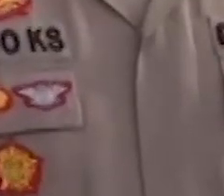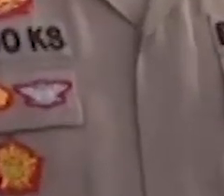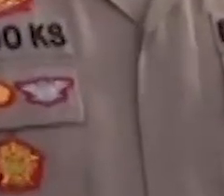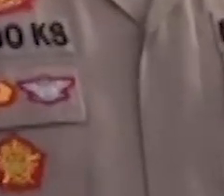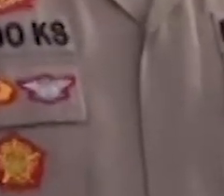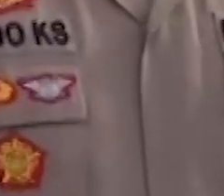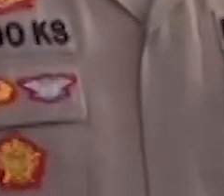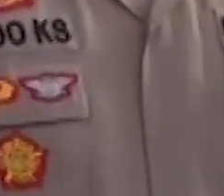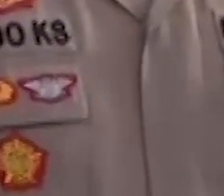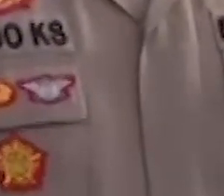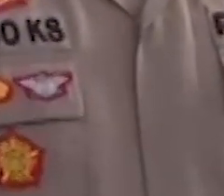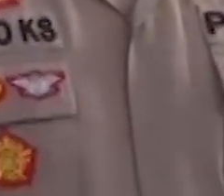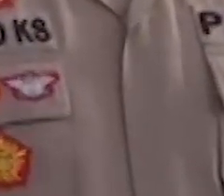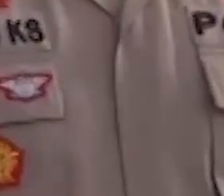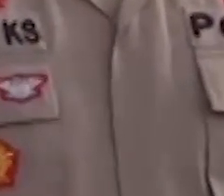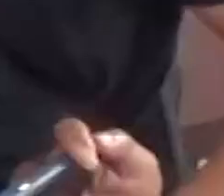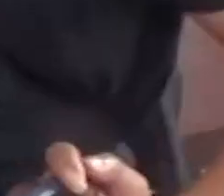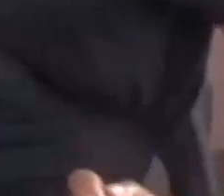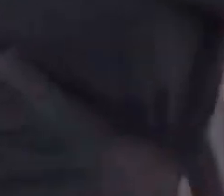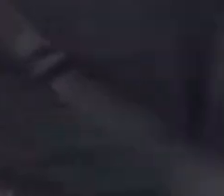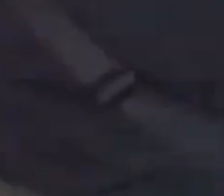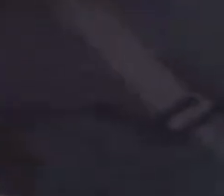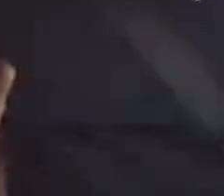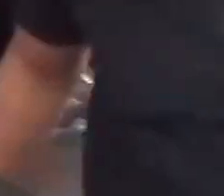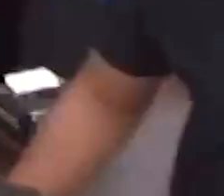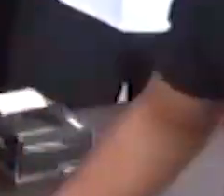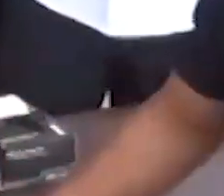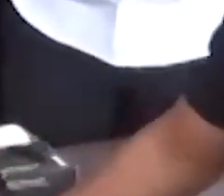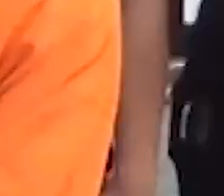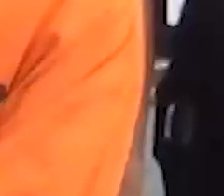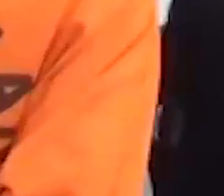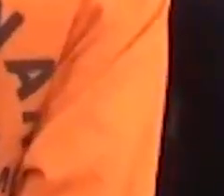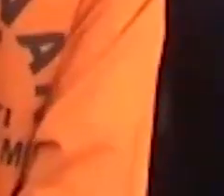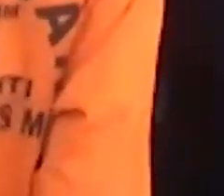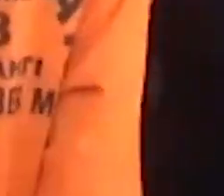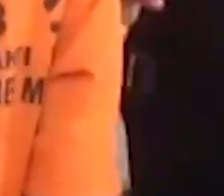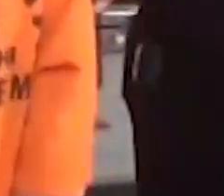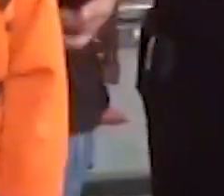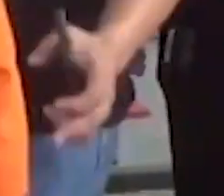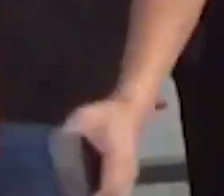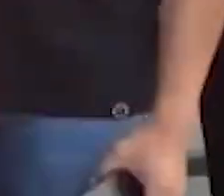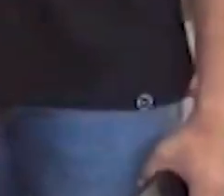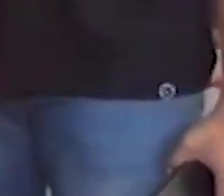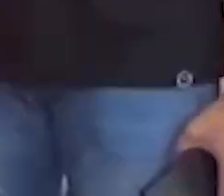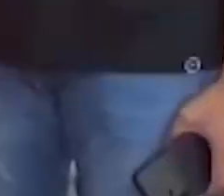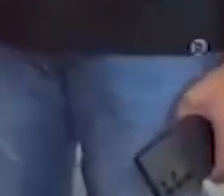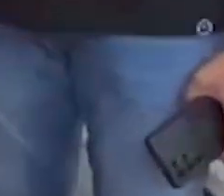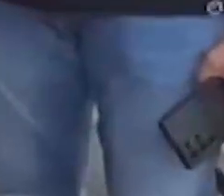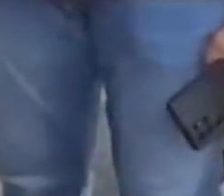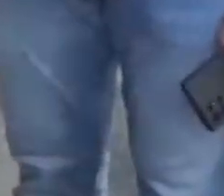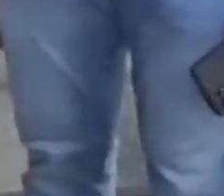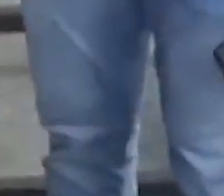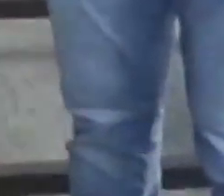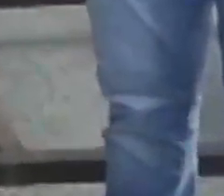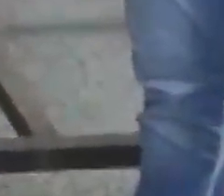untuk modal bermain game online. Polisi terus mendalami kasus ini, apakah pelaku juga melakukan aksi serupa di